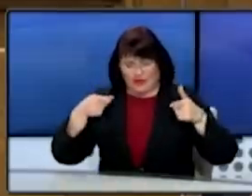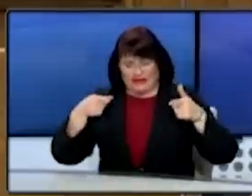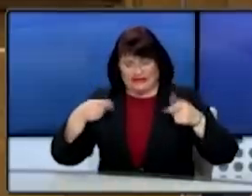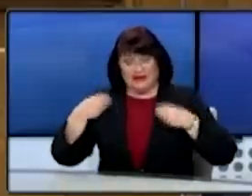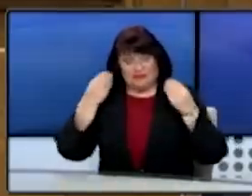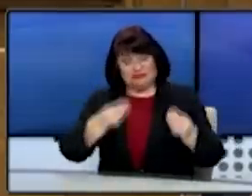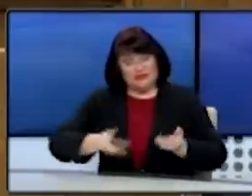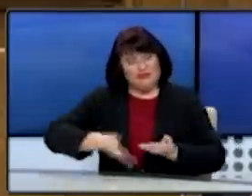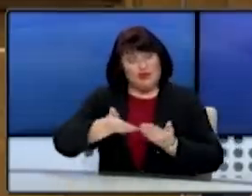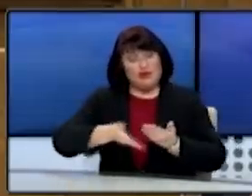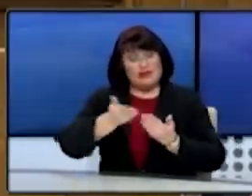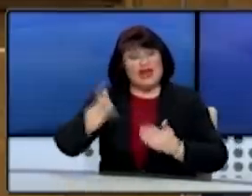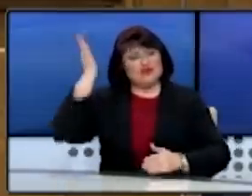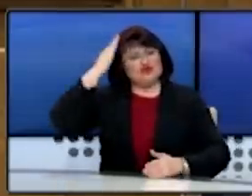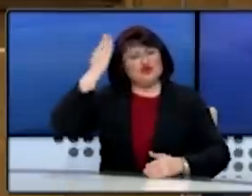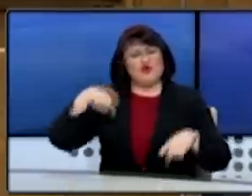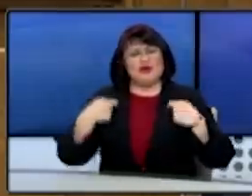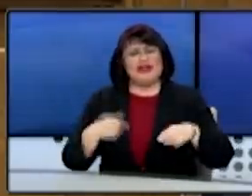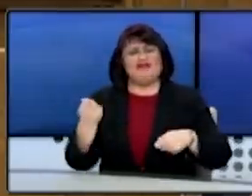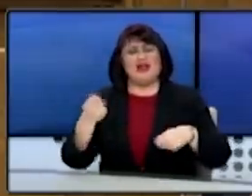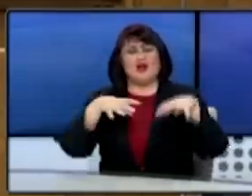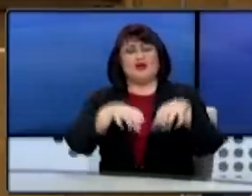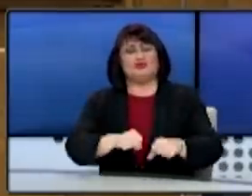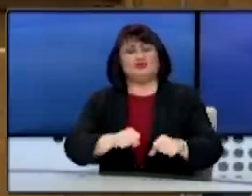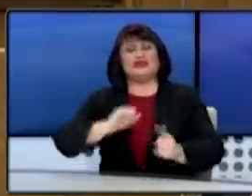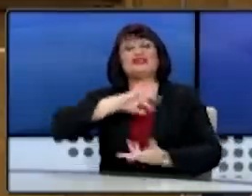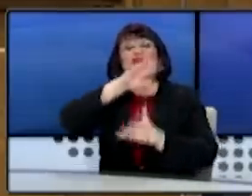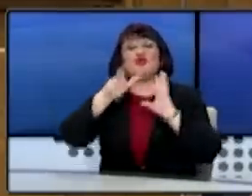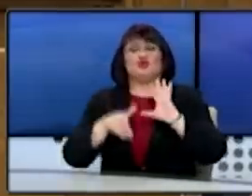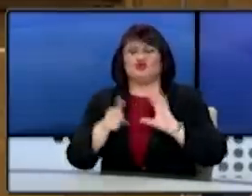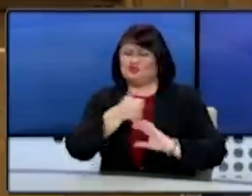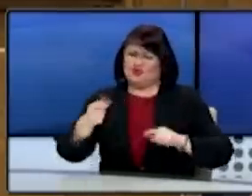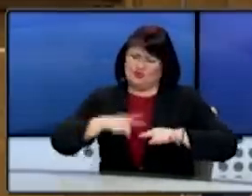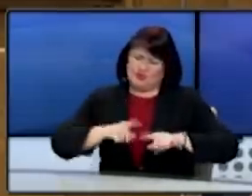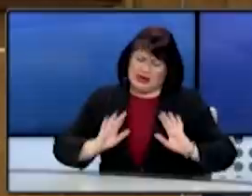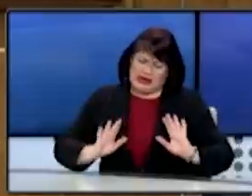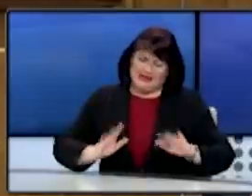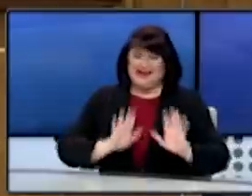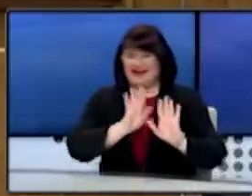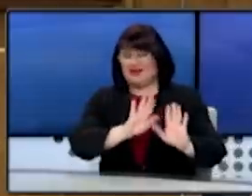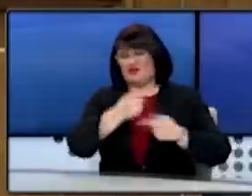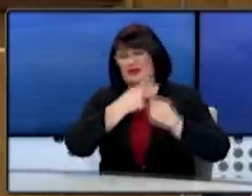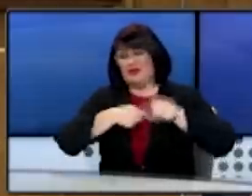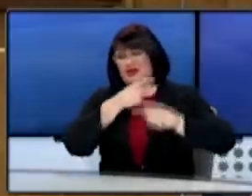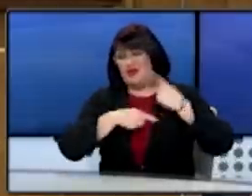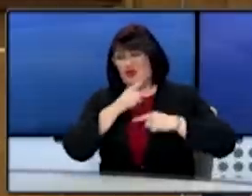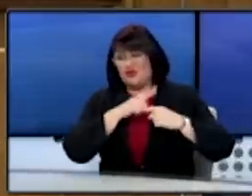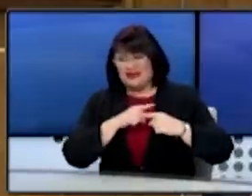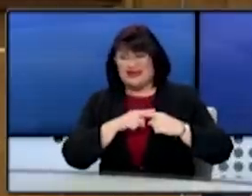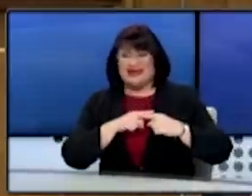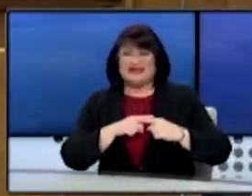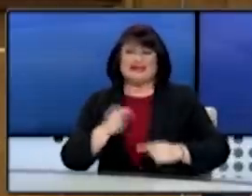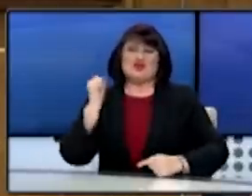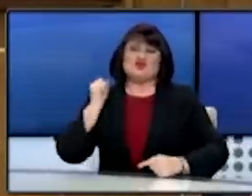προσφέρει πολύτιμες υπηρεσίες στο κεφάλαιο και την εξουσία παντού στον κόσμο. Και αφήστε τώρα αυτά για τον άνεμο